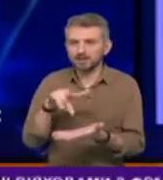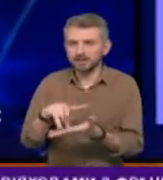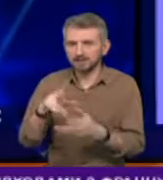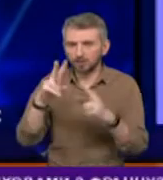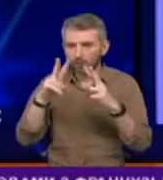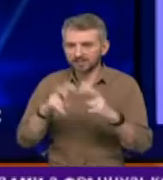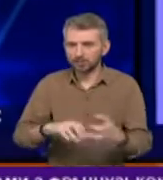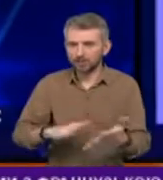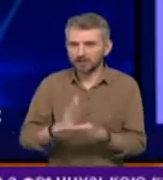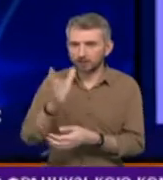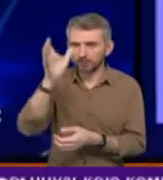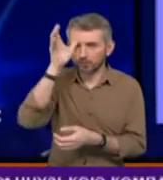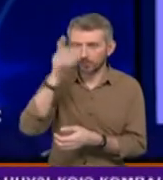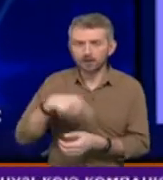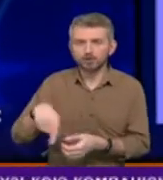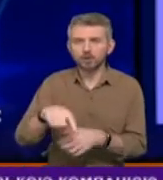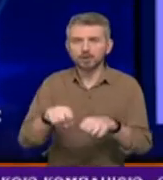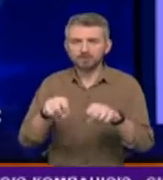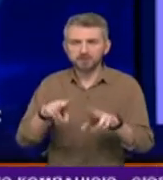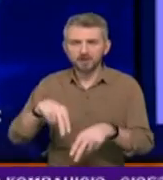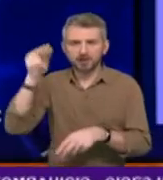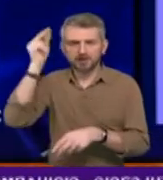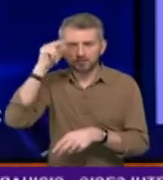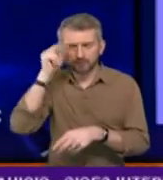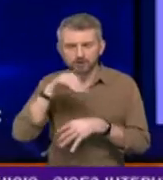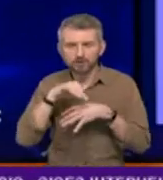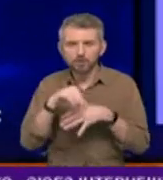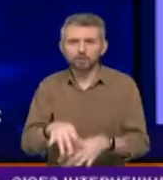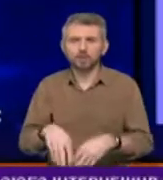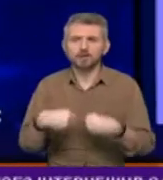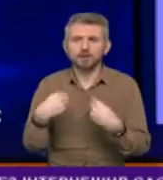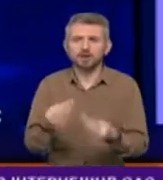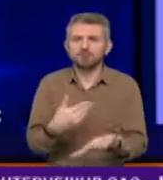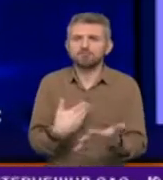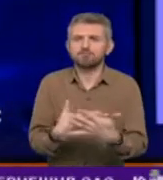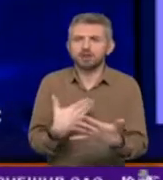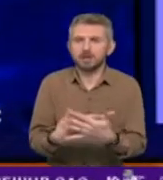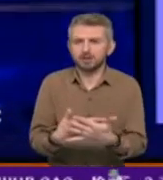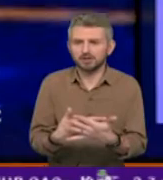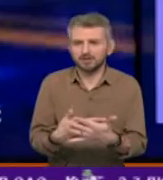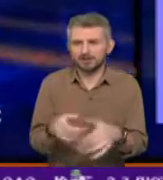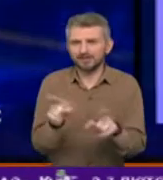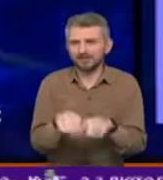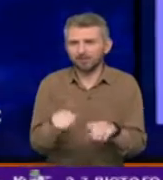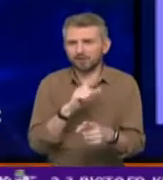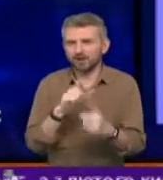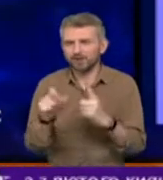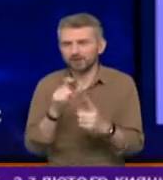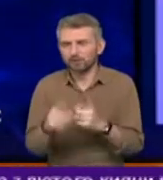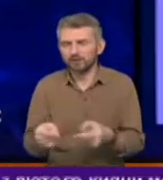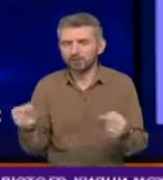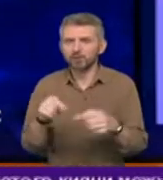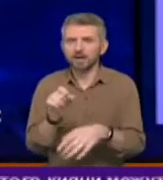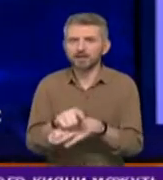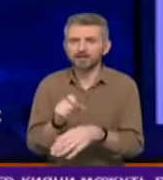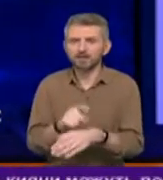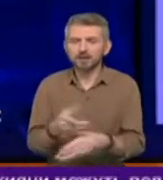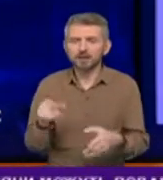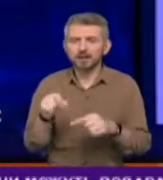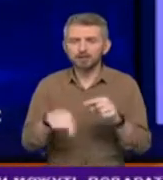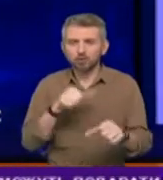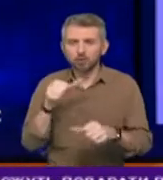інструктор, розумієте, інструктор, який знаходиться в пункті тестування, він не зобов'язаний бути спеціалістом в сфері IT і інженерії. Ну так. І